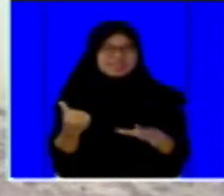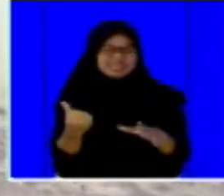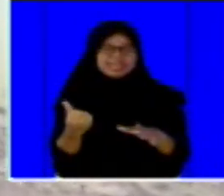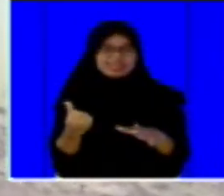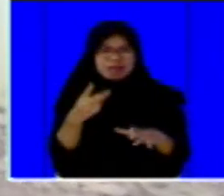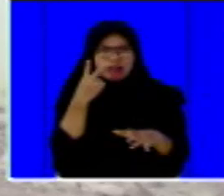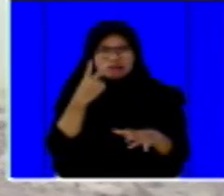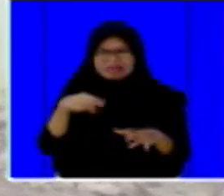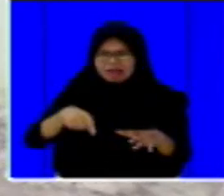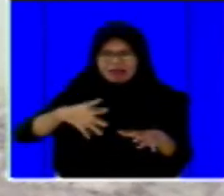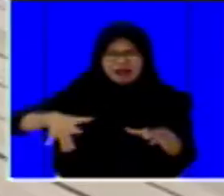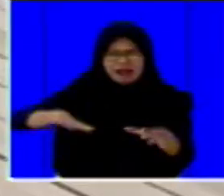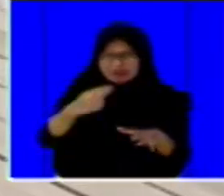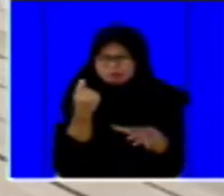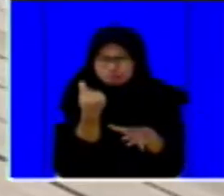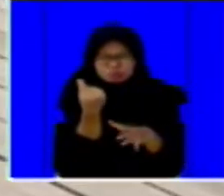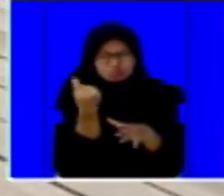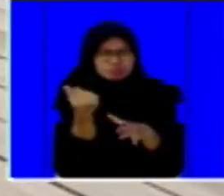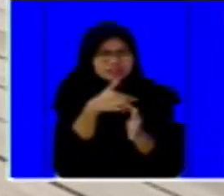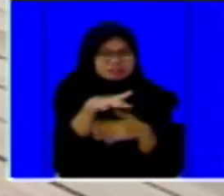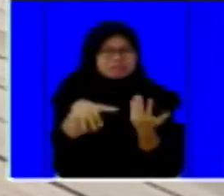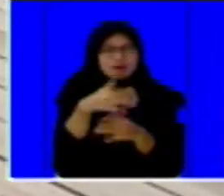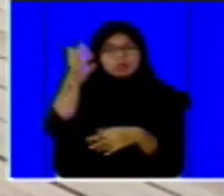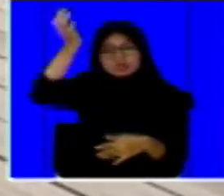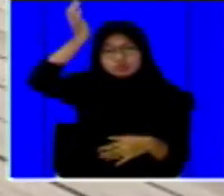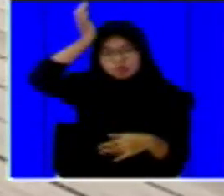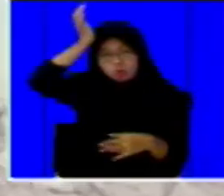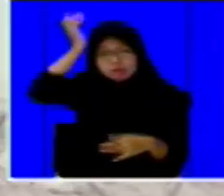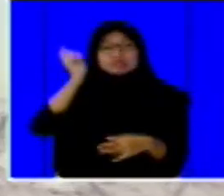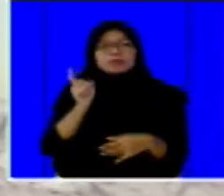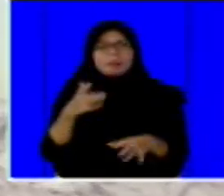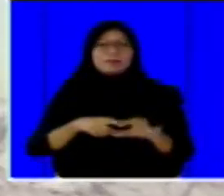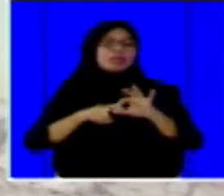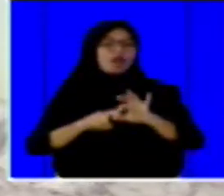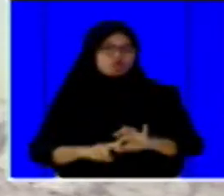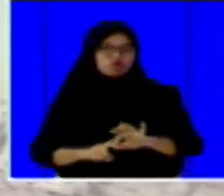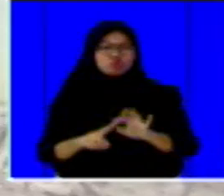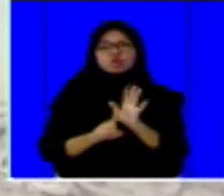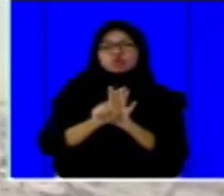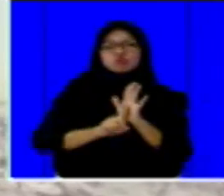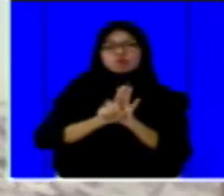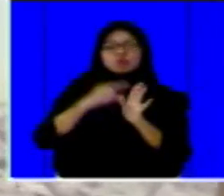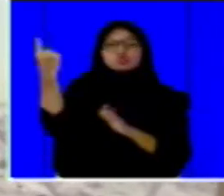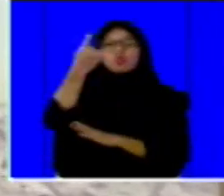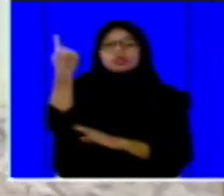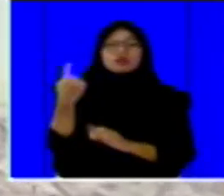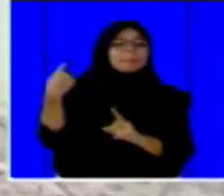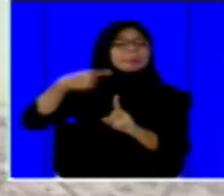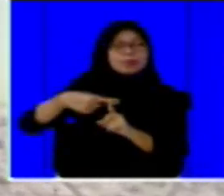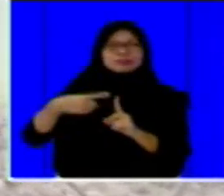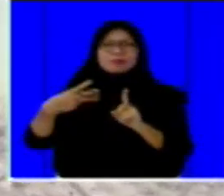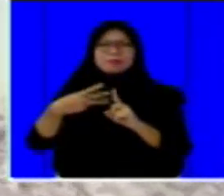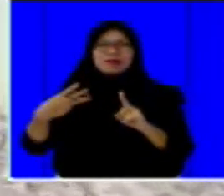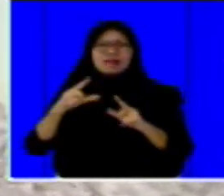hijau-hijauan. Nah, itu tergantung dari kadar belerang, suhu dan cuacanya. Nah, karena mengandung belerang, jadi dia agak